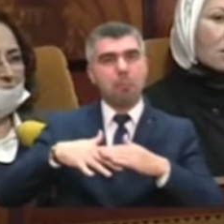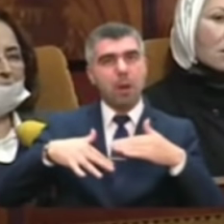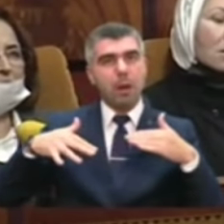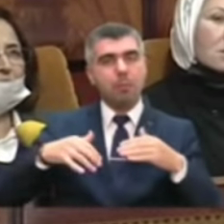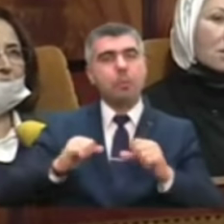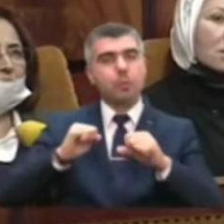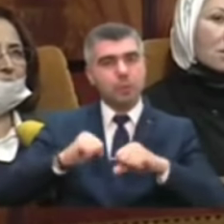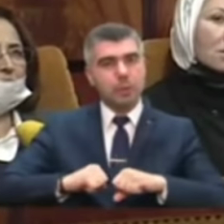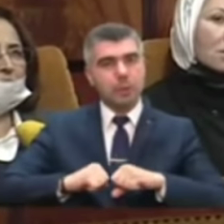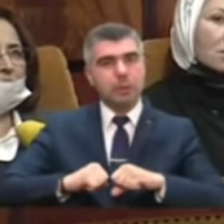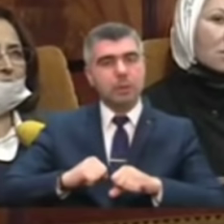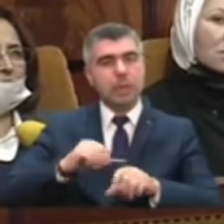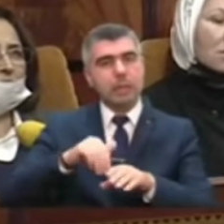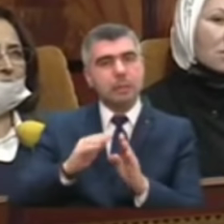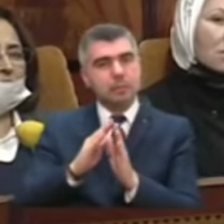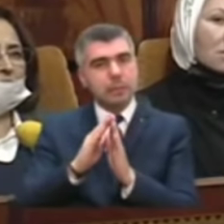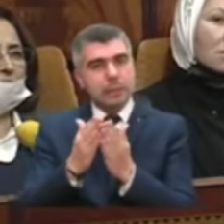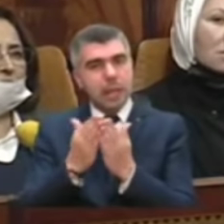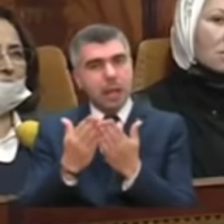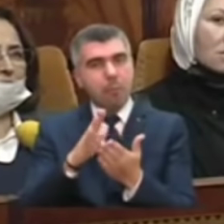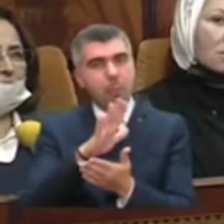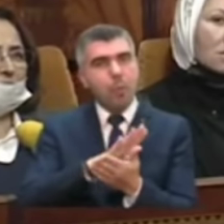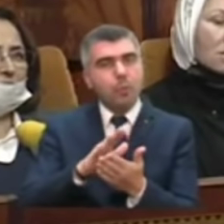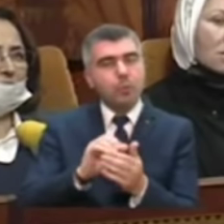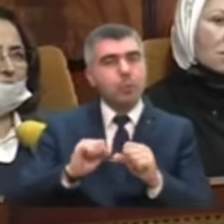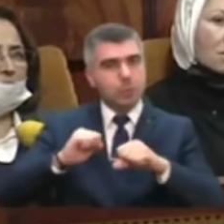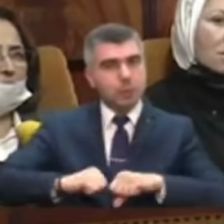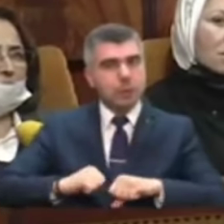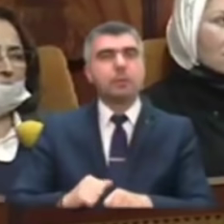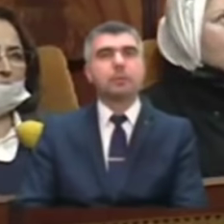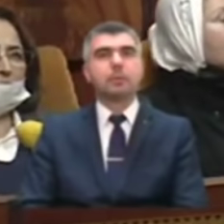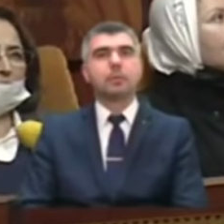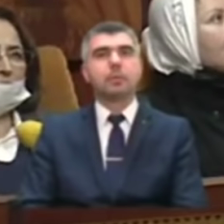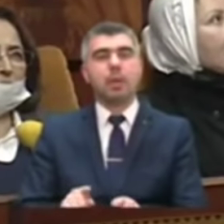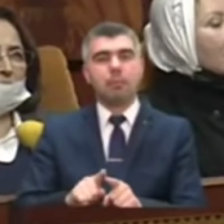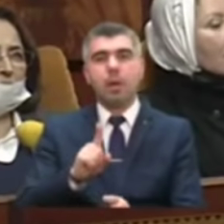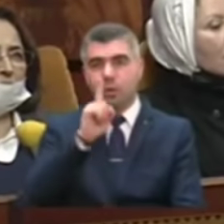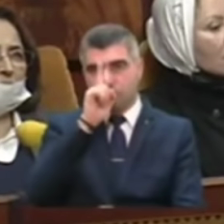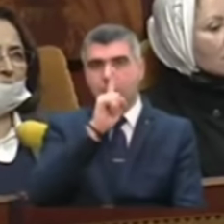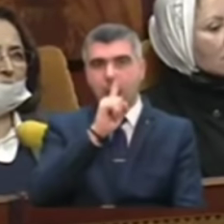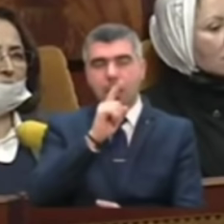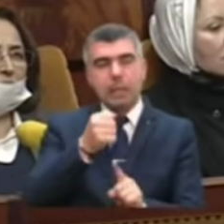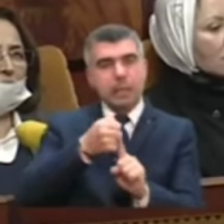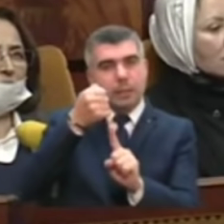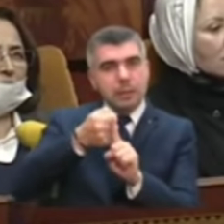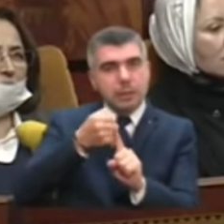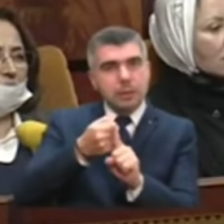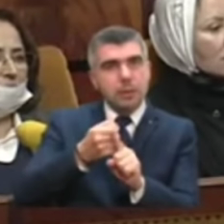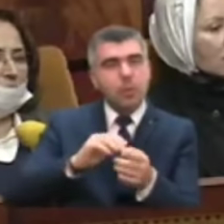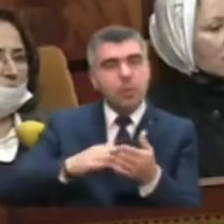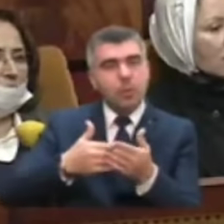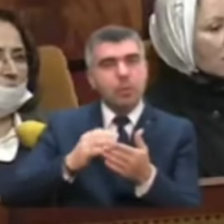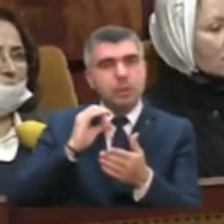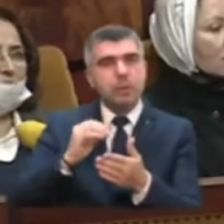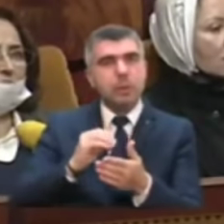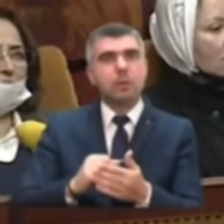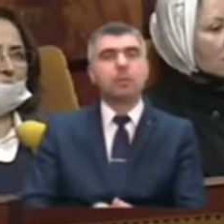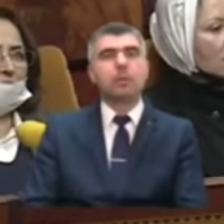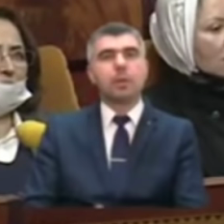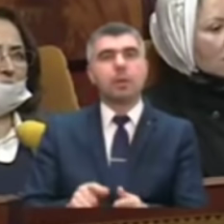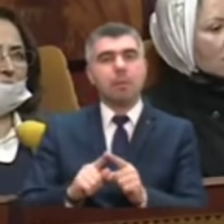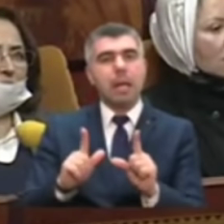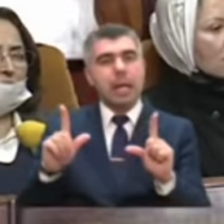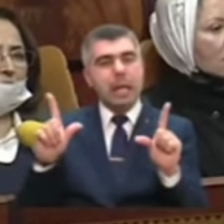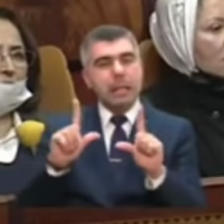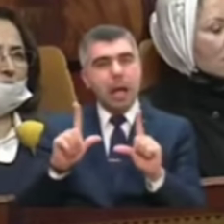التقدم والاشتراكيه، وتفاعل بشكل سريع وقال باننا هو في اتصال مع ديال الاذاعه والتلفازه